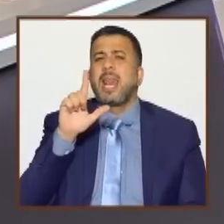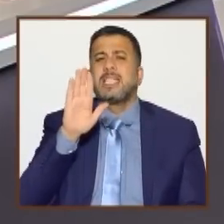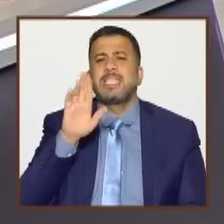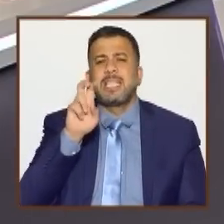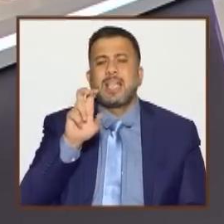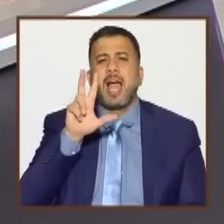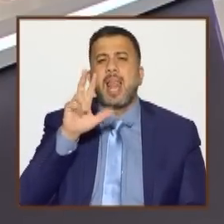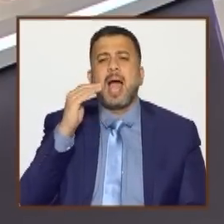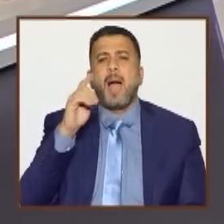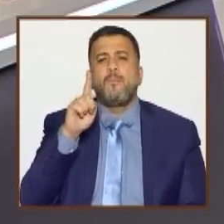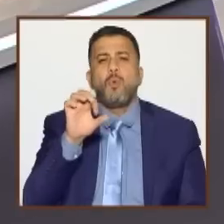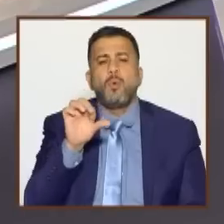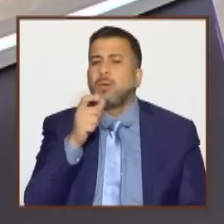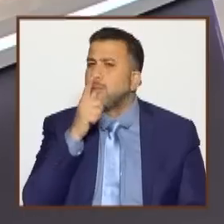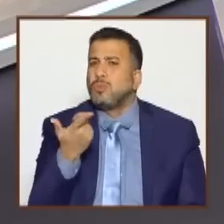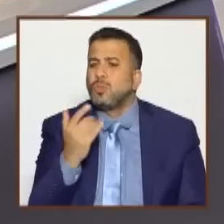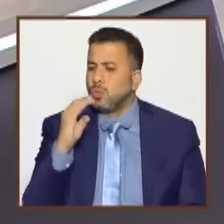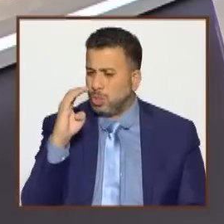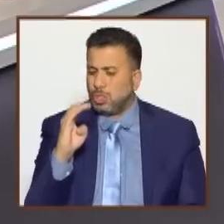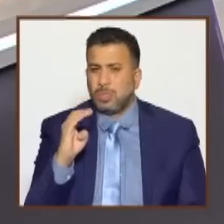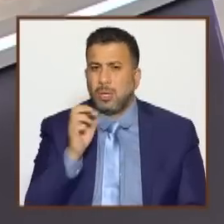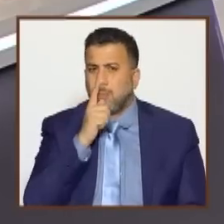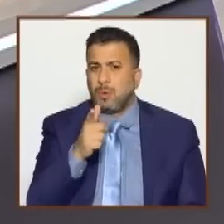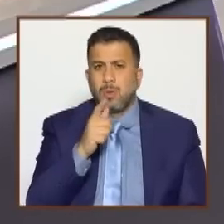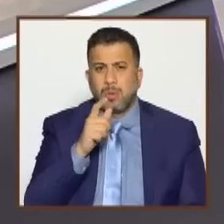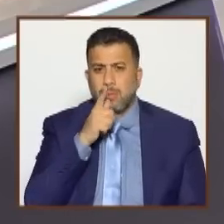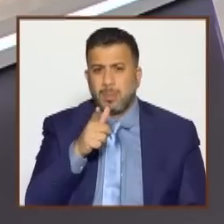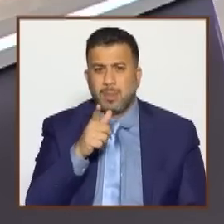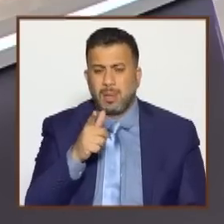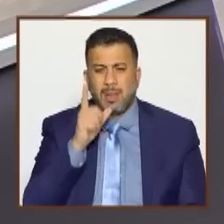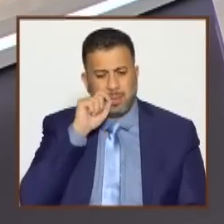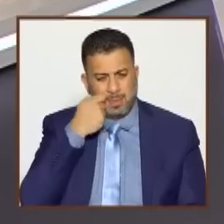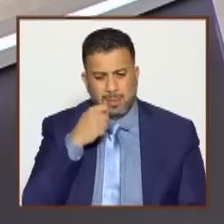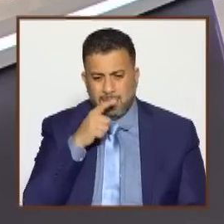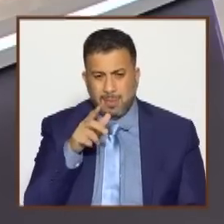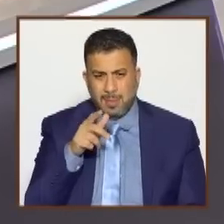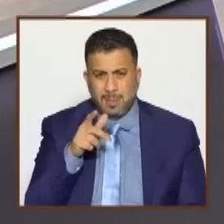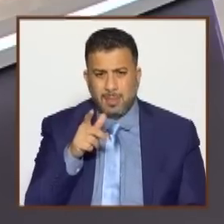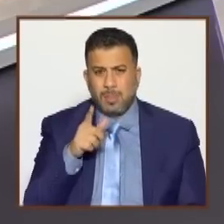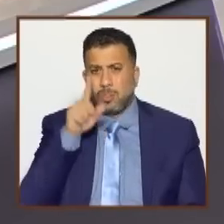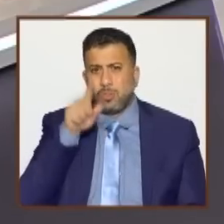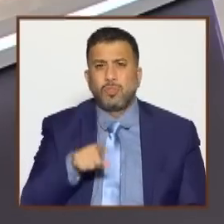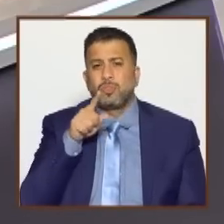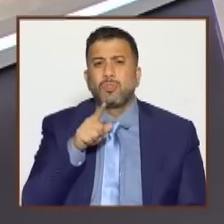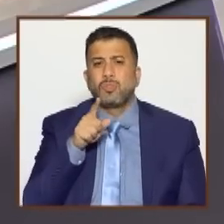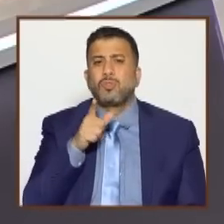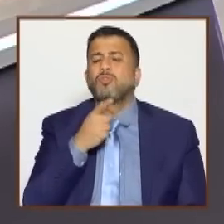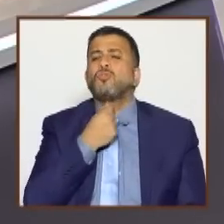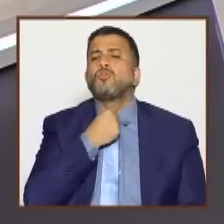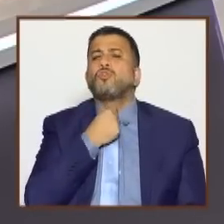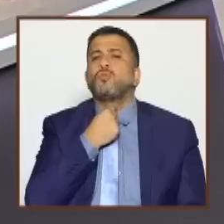في السنن أن النبي عليه الصلاة والسلام نهى الرجل أن يحتبي يوم الجمعة، أن يحتبي